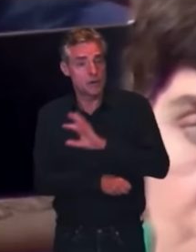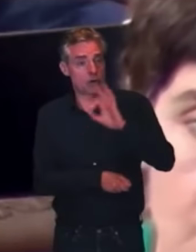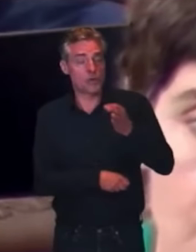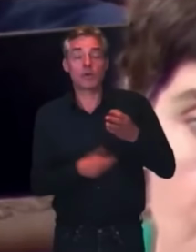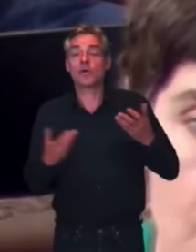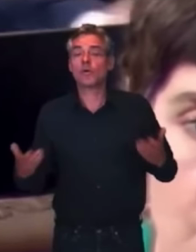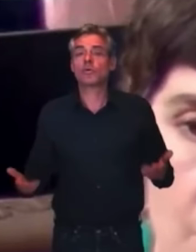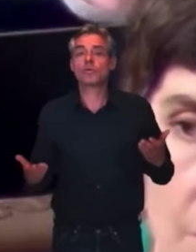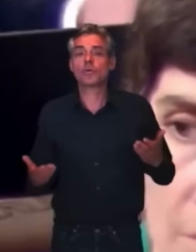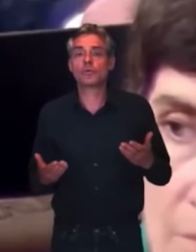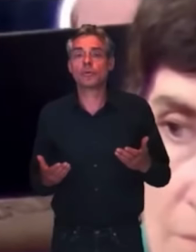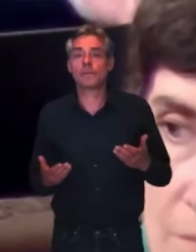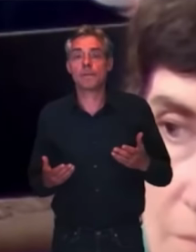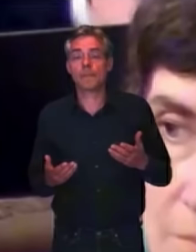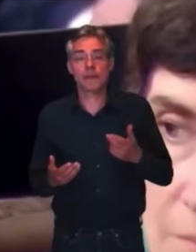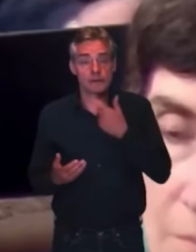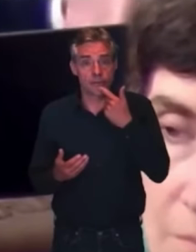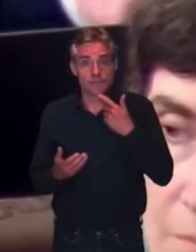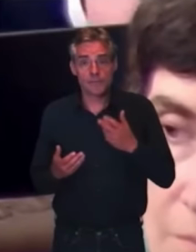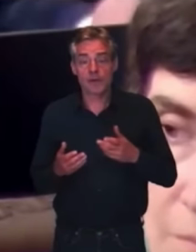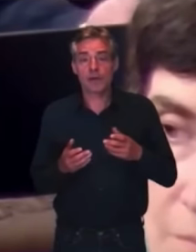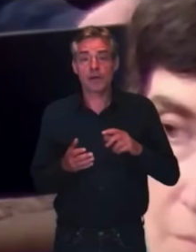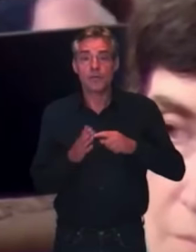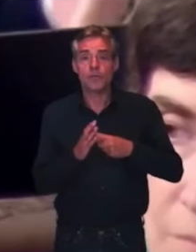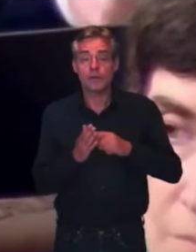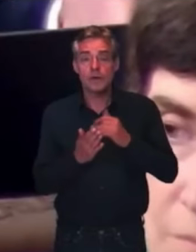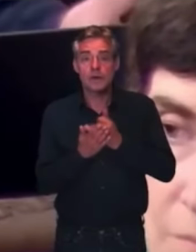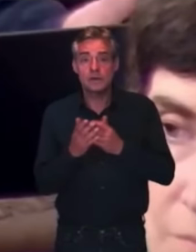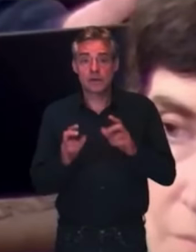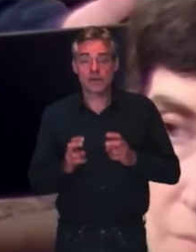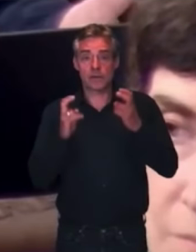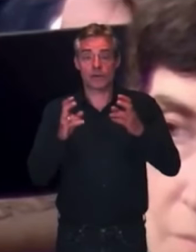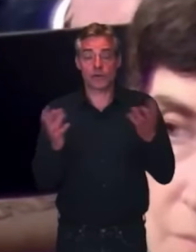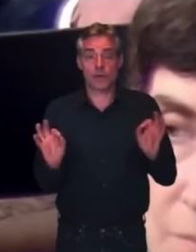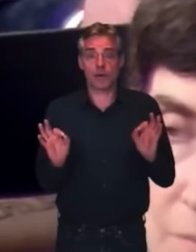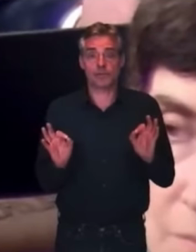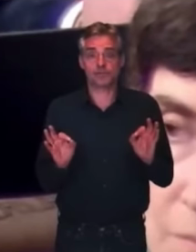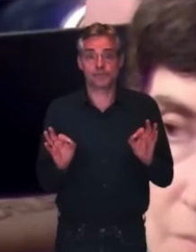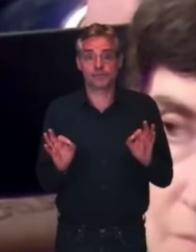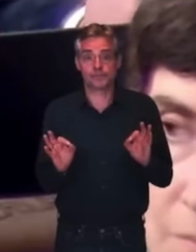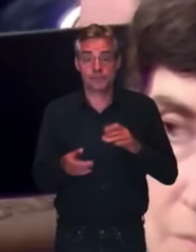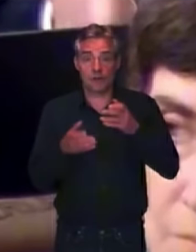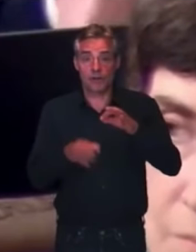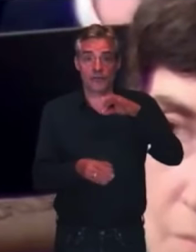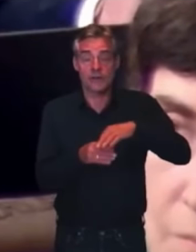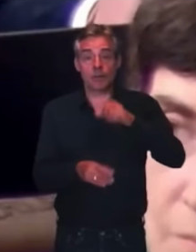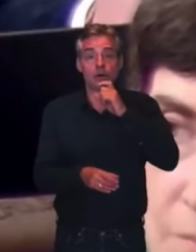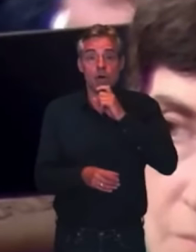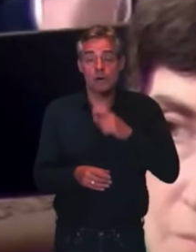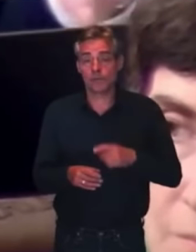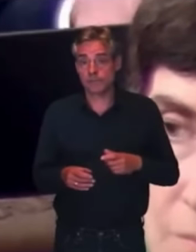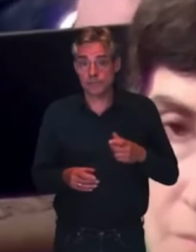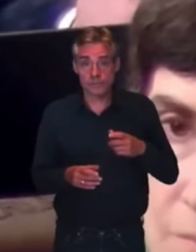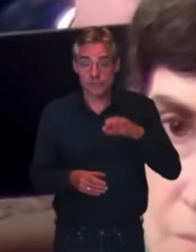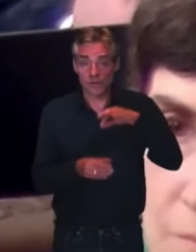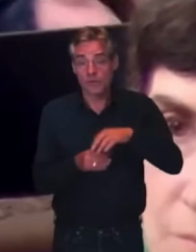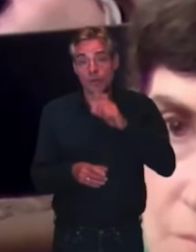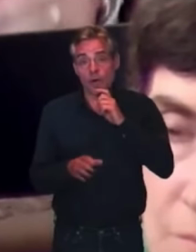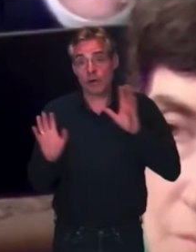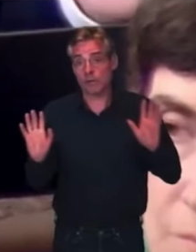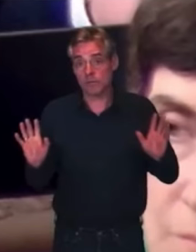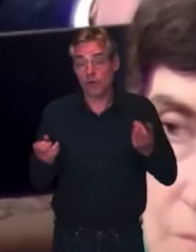aujourd'hui, il n'y aura pas de revalorisation du point d'indice, en tout cas à l'heure où on parle. Elle n'a pas été décidée, Monsieur Corbier. Je vous vois faire la moue, elle n'a pas été